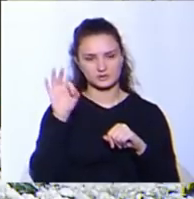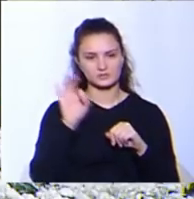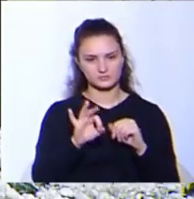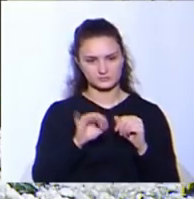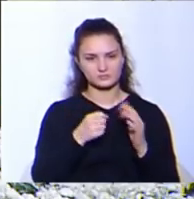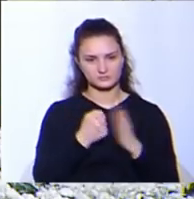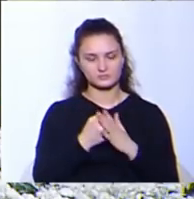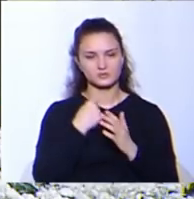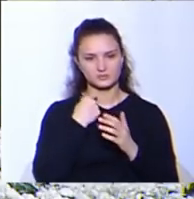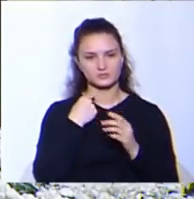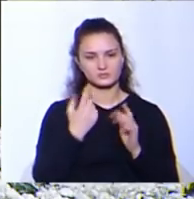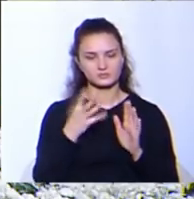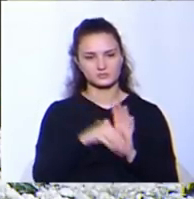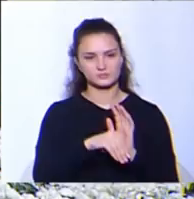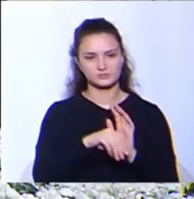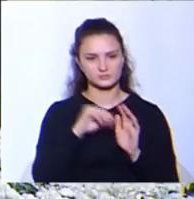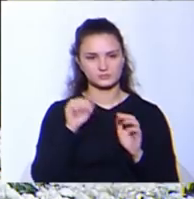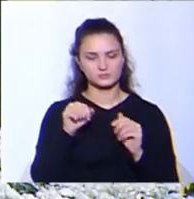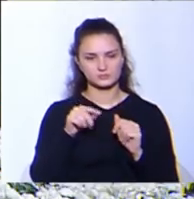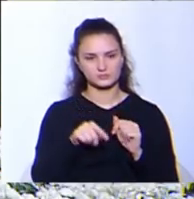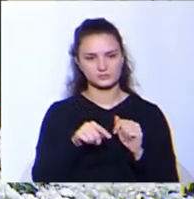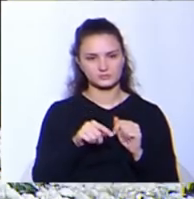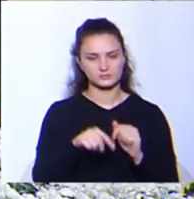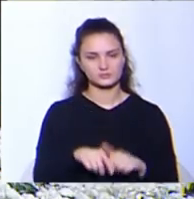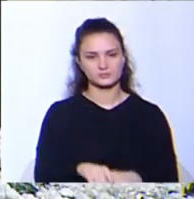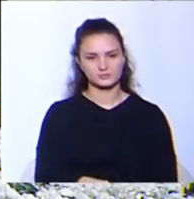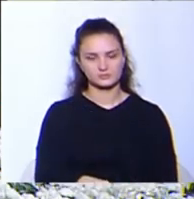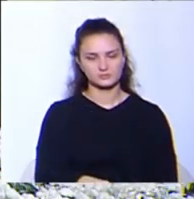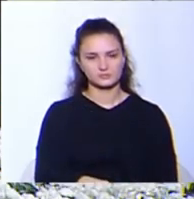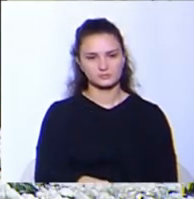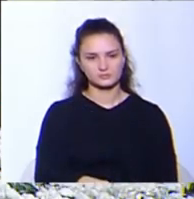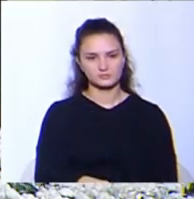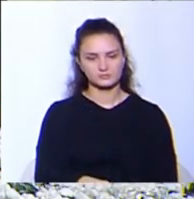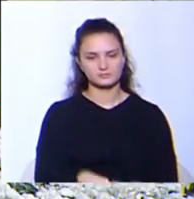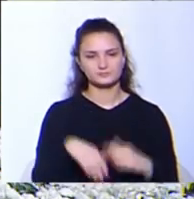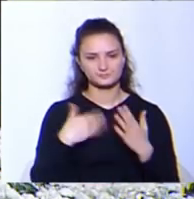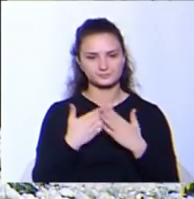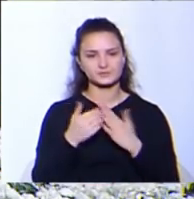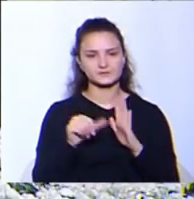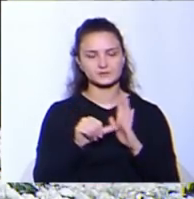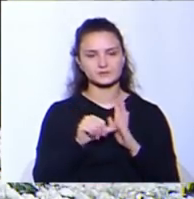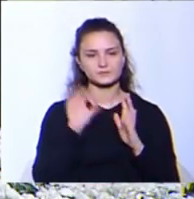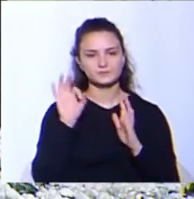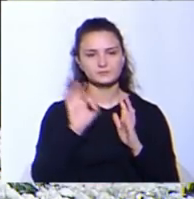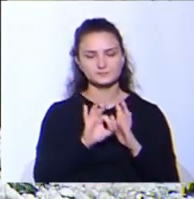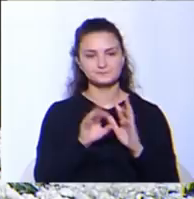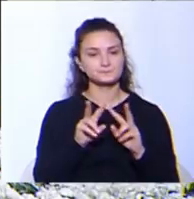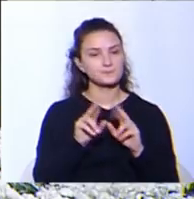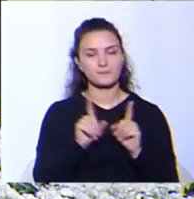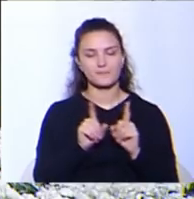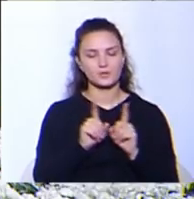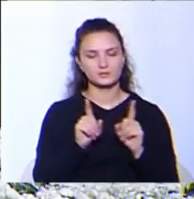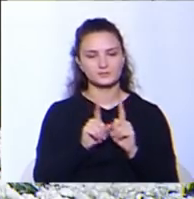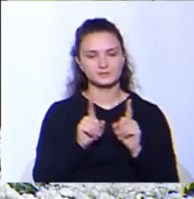კი ავიდეს ალკოჰოლის შემცველობა ლუჩი ეს გააჩნია რა ტექნოლოგიით არის დამზადებული დაუშვათ 6 გრადუსი მიუხედავად